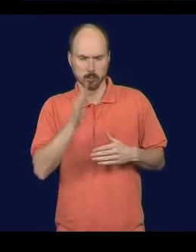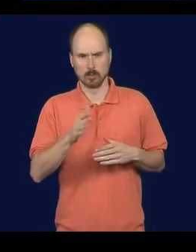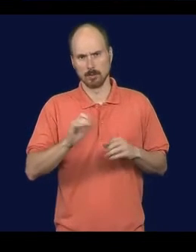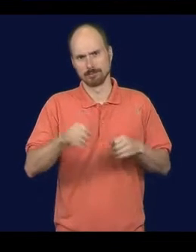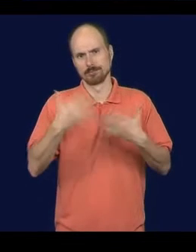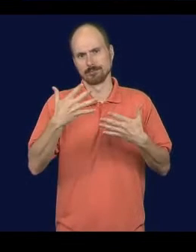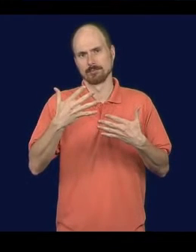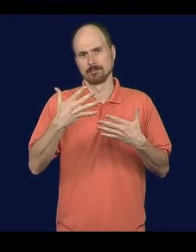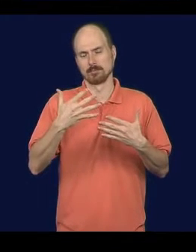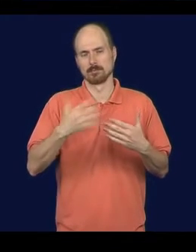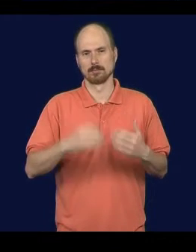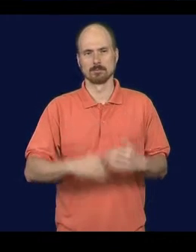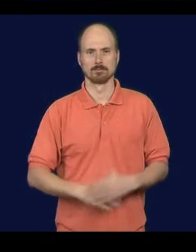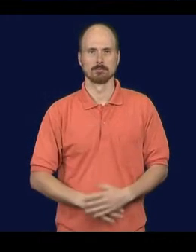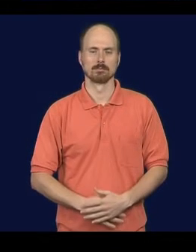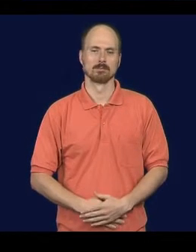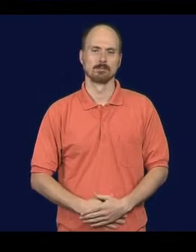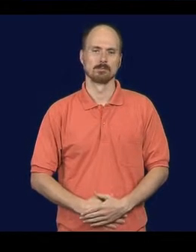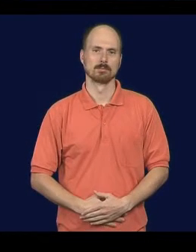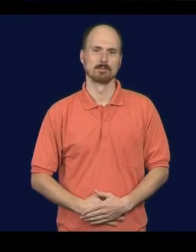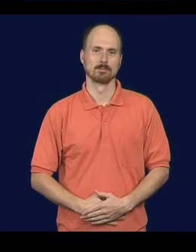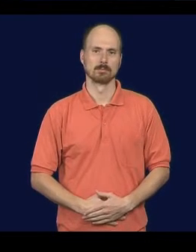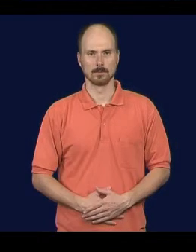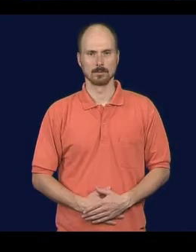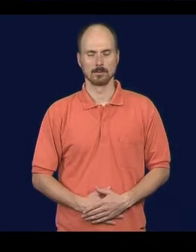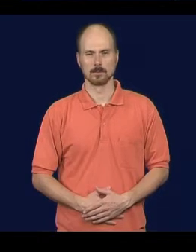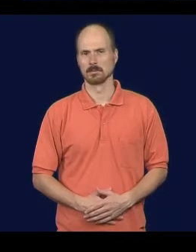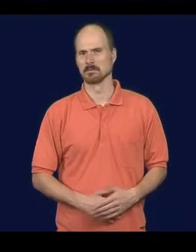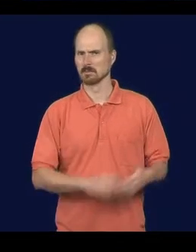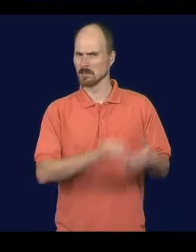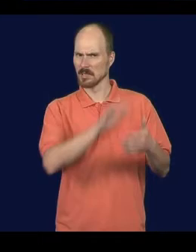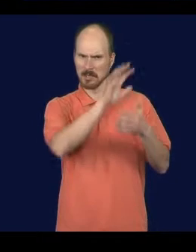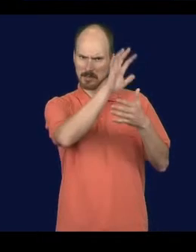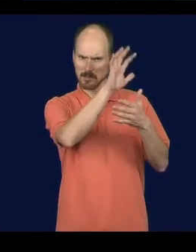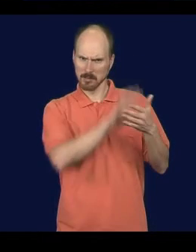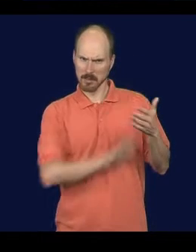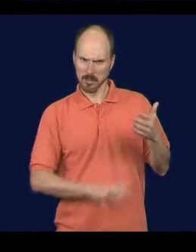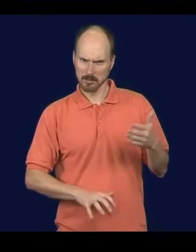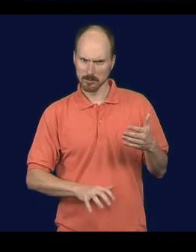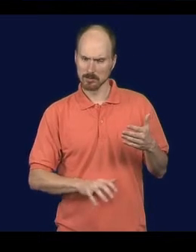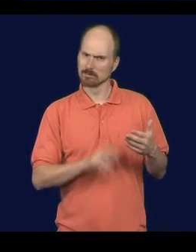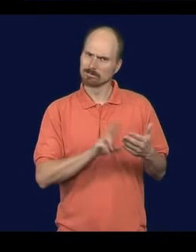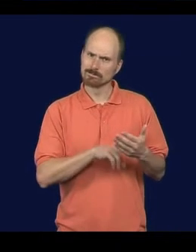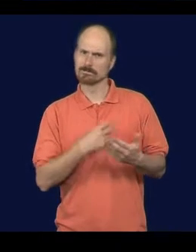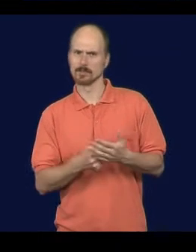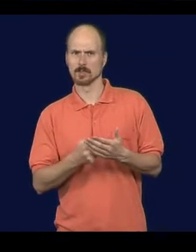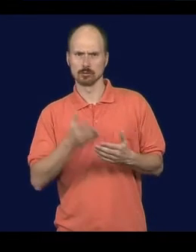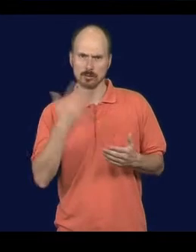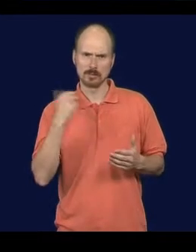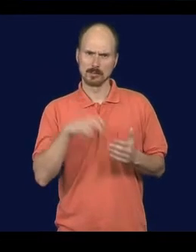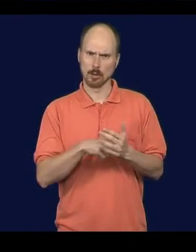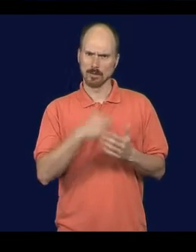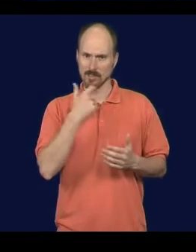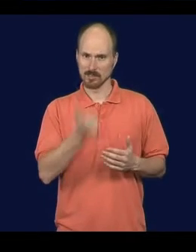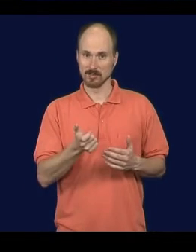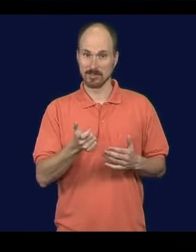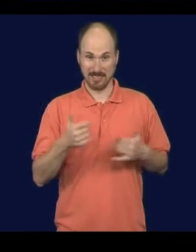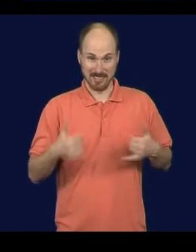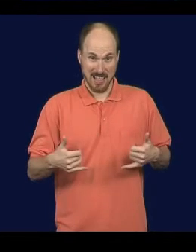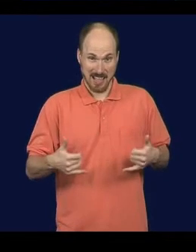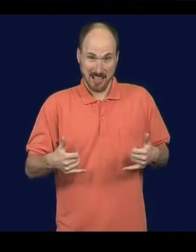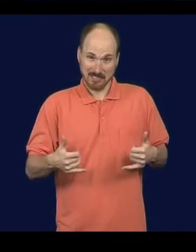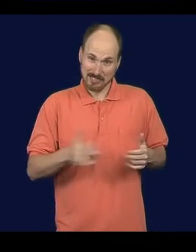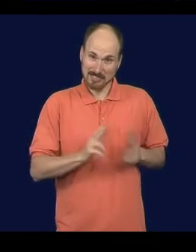co se týče toho softwaru, tak jak jsem říkal, jsou tam ty 4 velká tlačítka a hlasová podpora. Právě